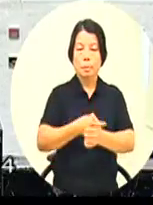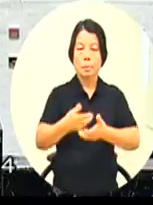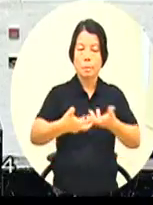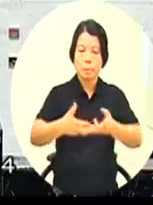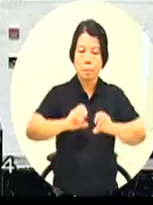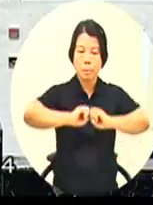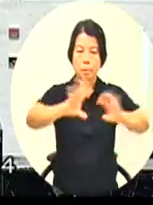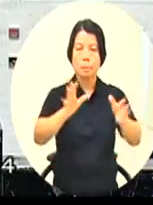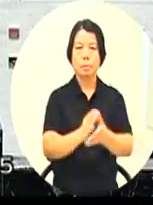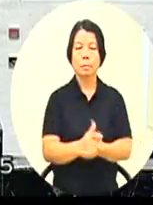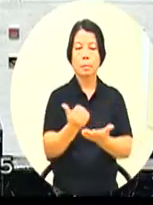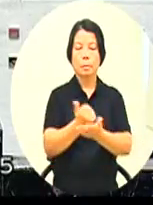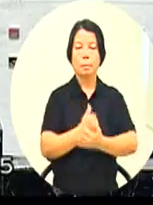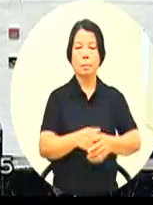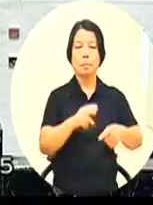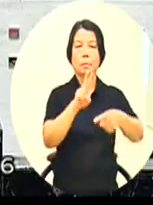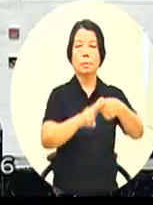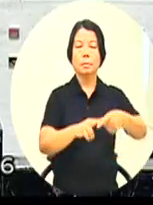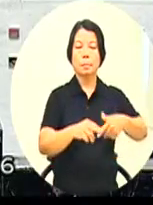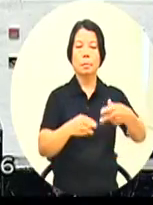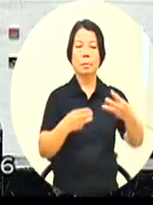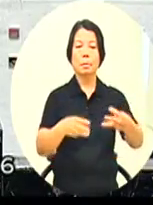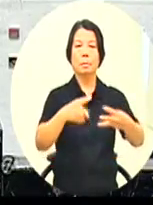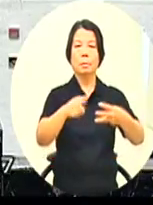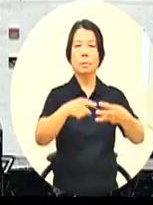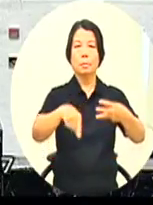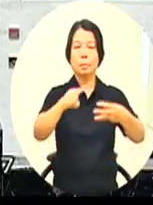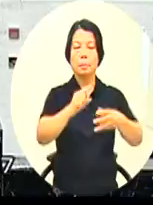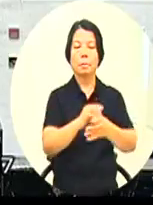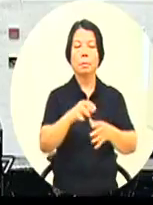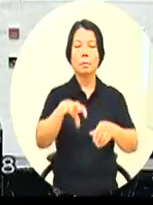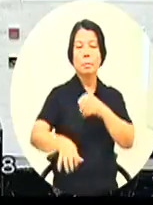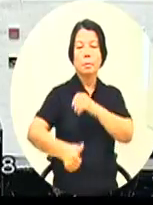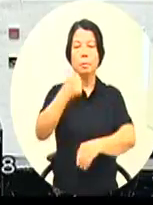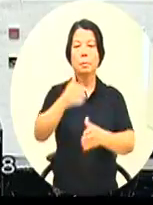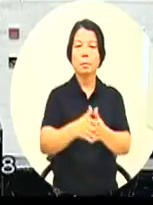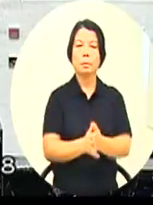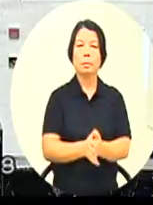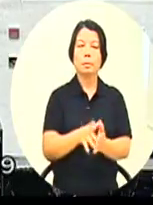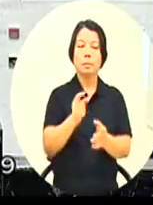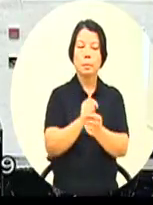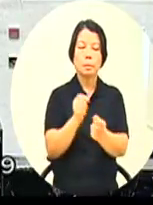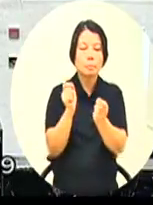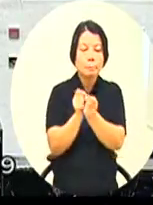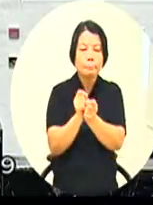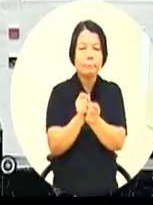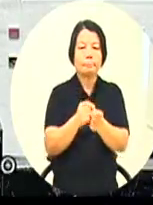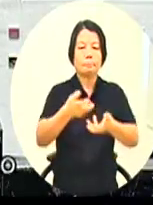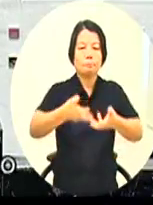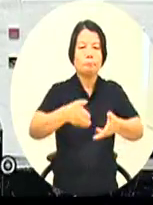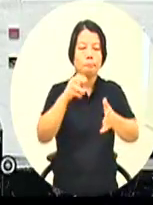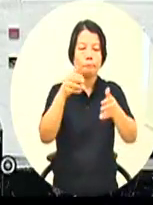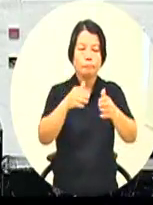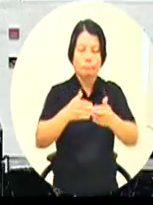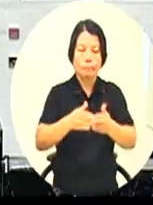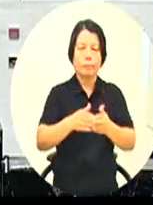报告，我们请范局长。那尽量重点跟简短，谢谢。